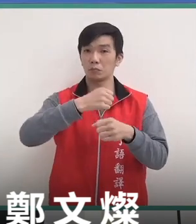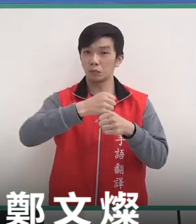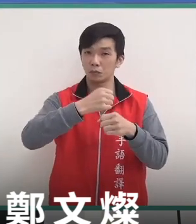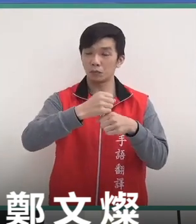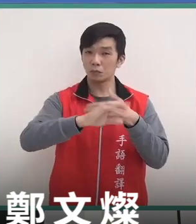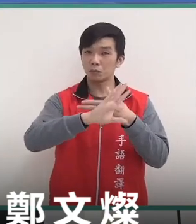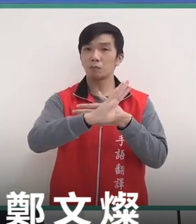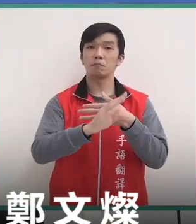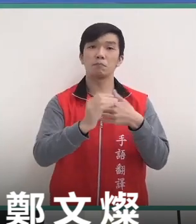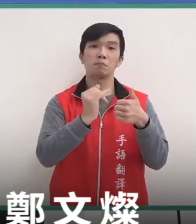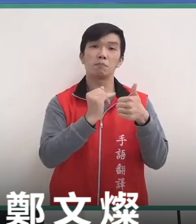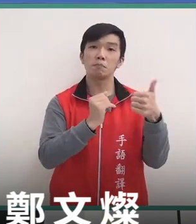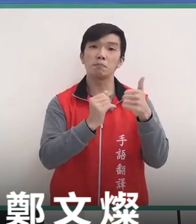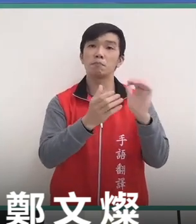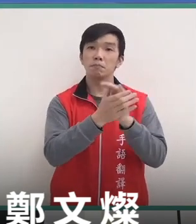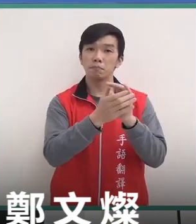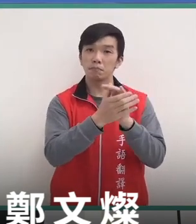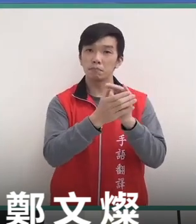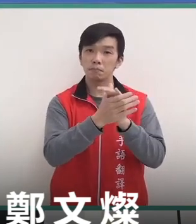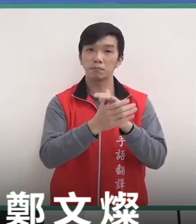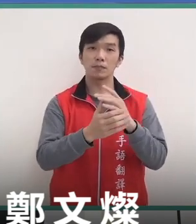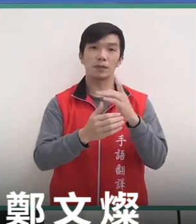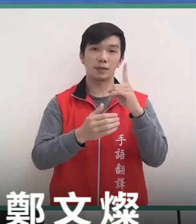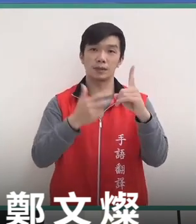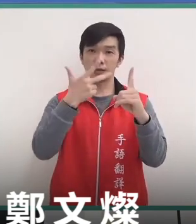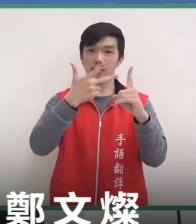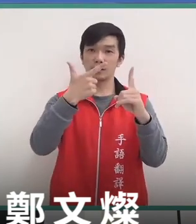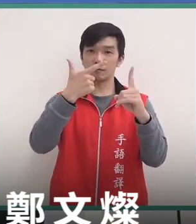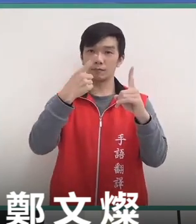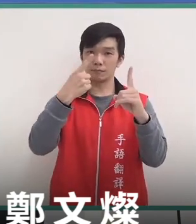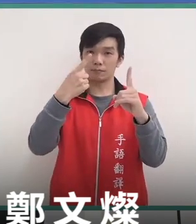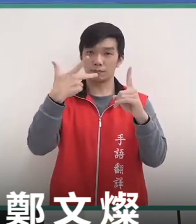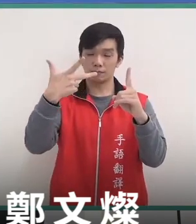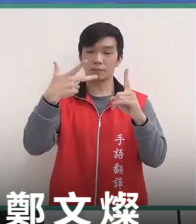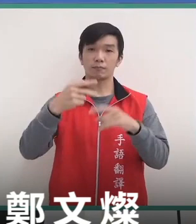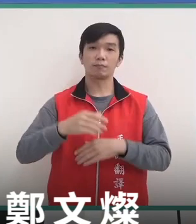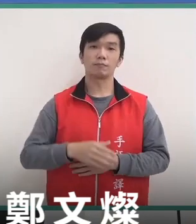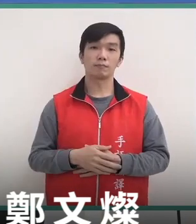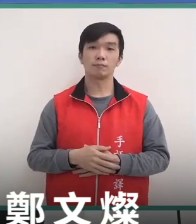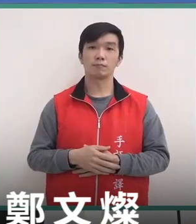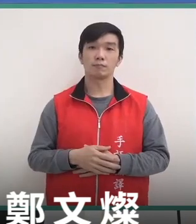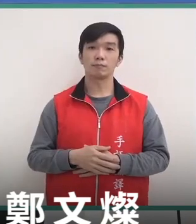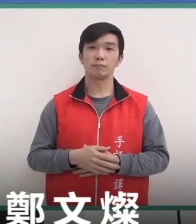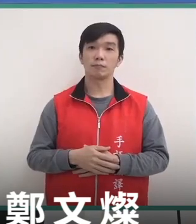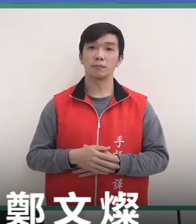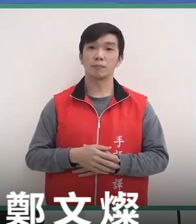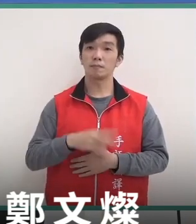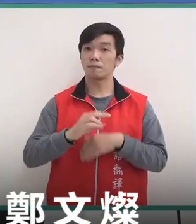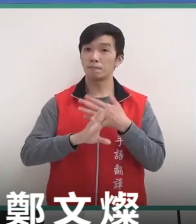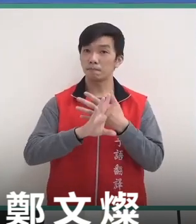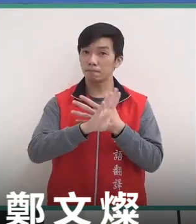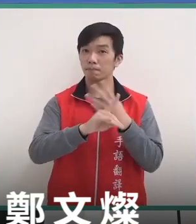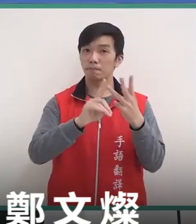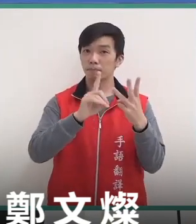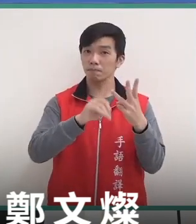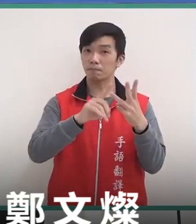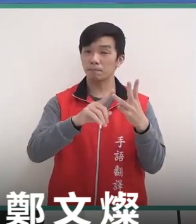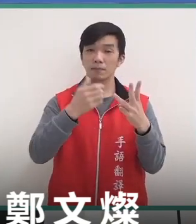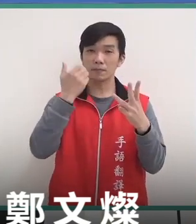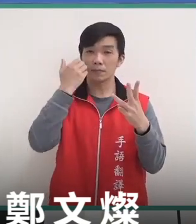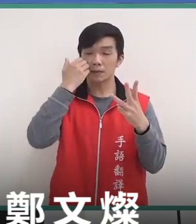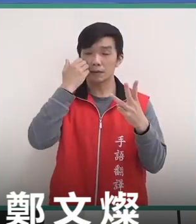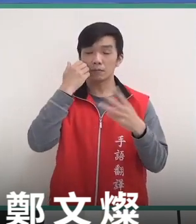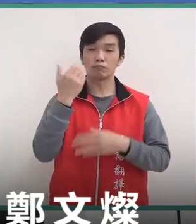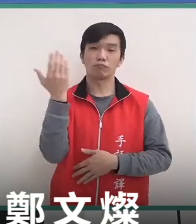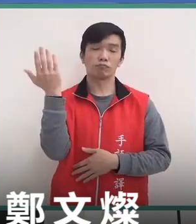友，那另外有衍生的是这个他们所这个聚餐的餐厅